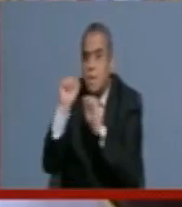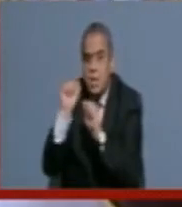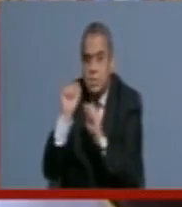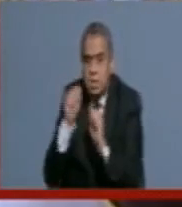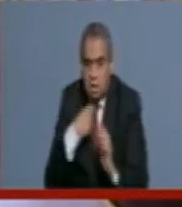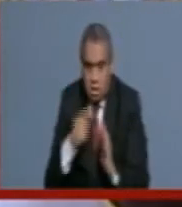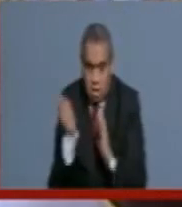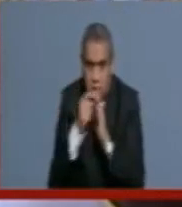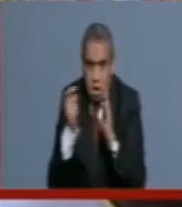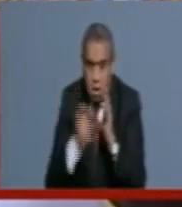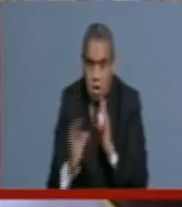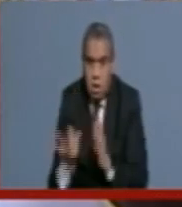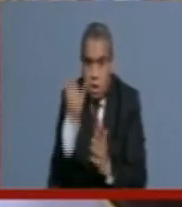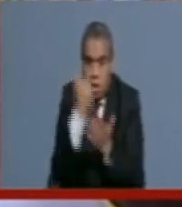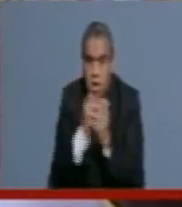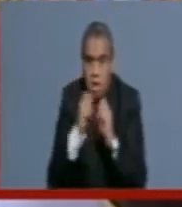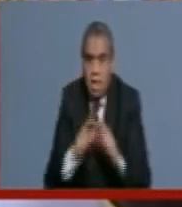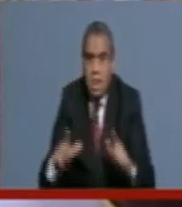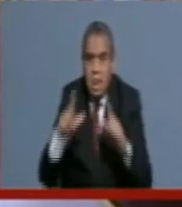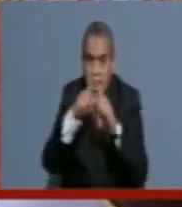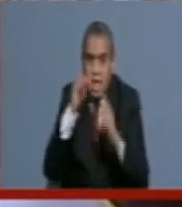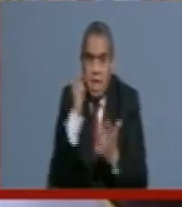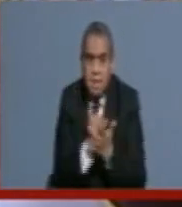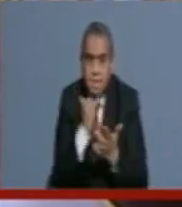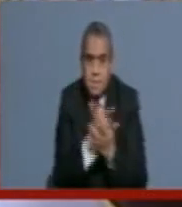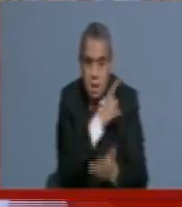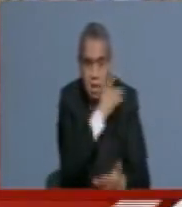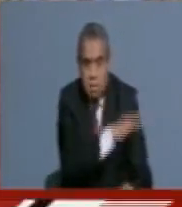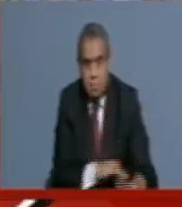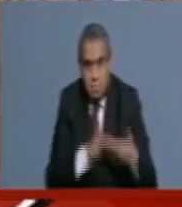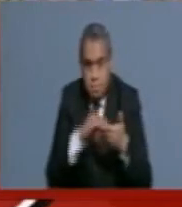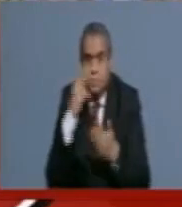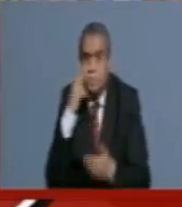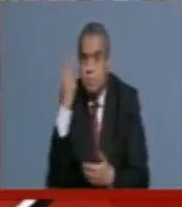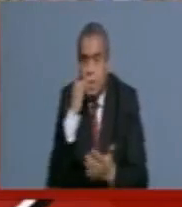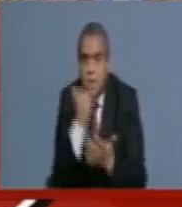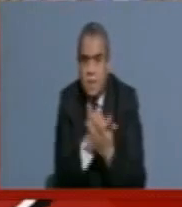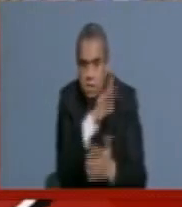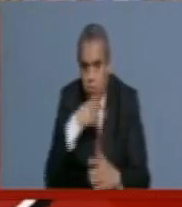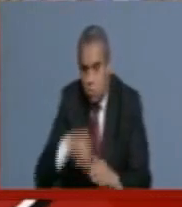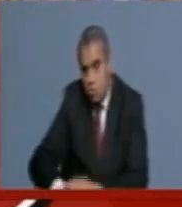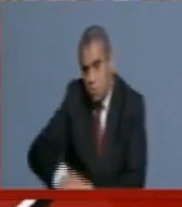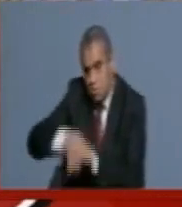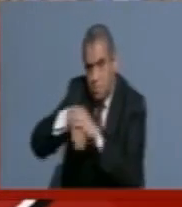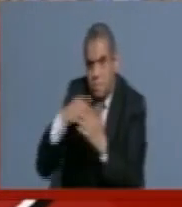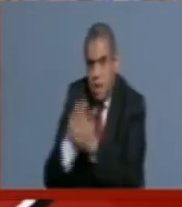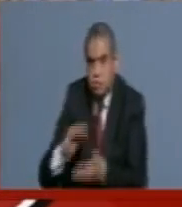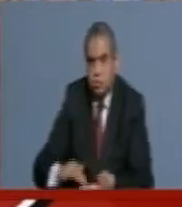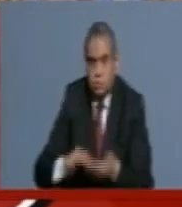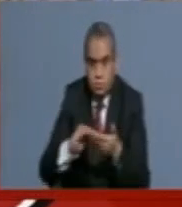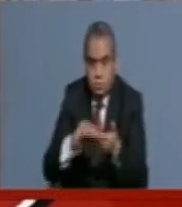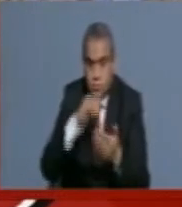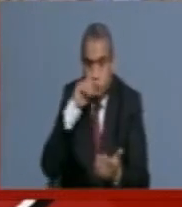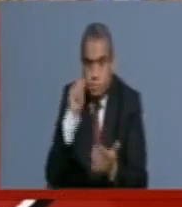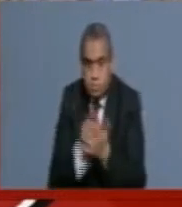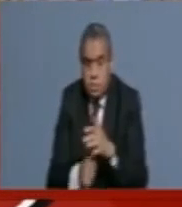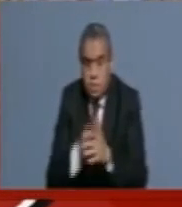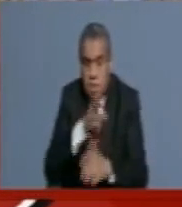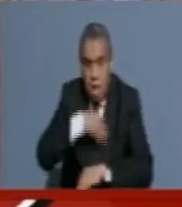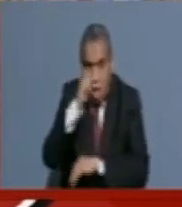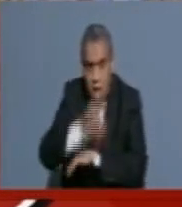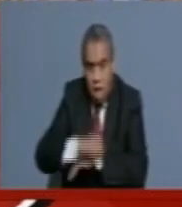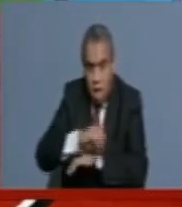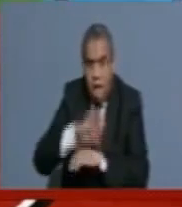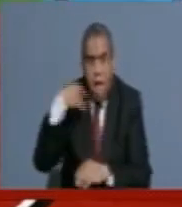ده لرئيس اللجنة الفرعية فقط إن هو يساعد ذوي الإعاقة البصرية، فبالتالي إحنا الأصل إن القاضي أو رئيس اللجنة